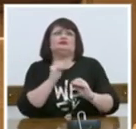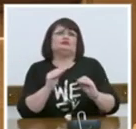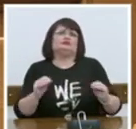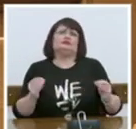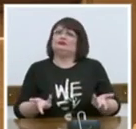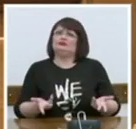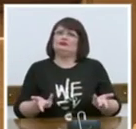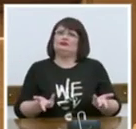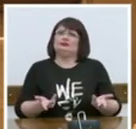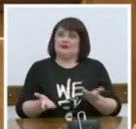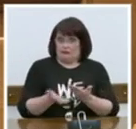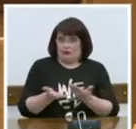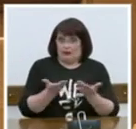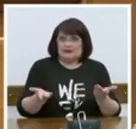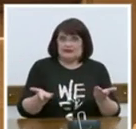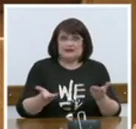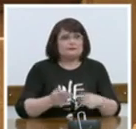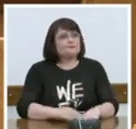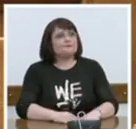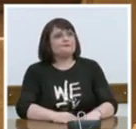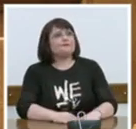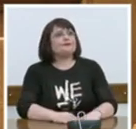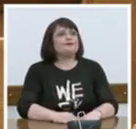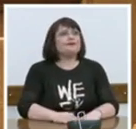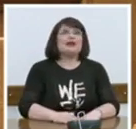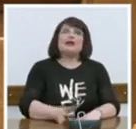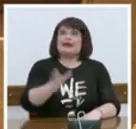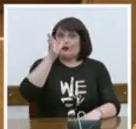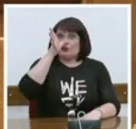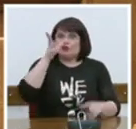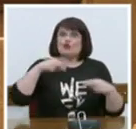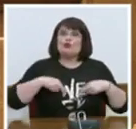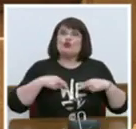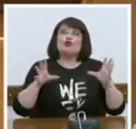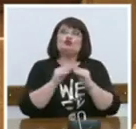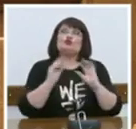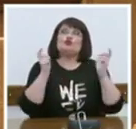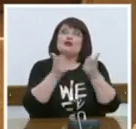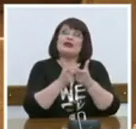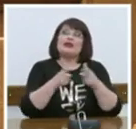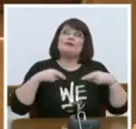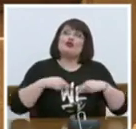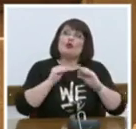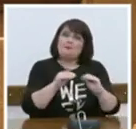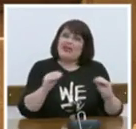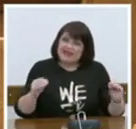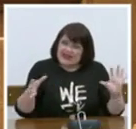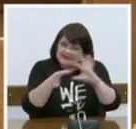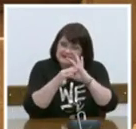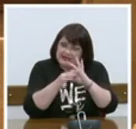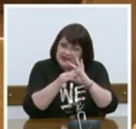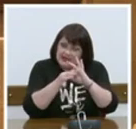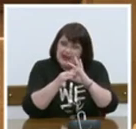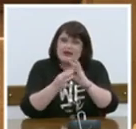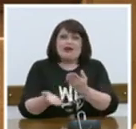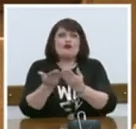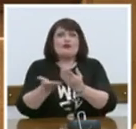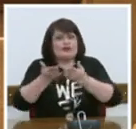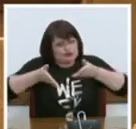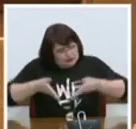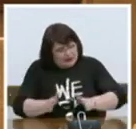τους? Θα συνεργαστεί το νέο Υπουργείο με το Υπουργείο Παιδείας, ώστε να ενισχυθεί το δημογραφικό μέσω της